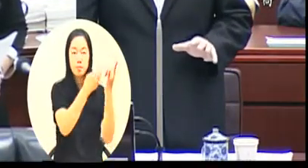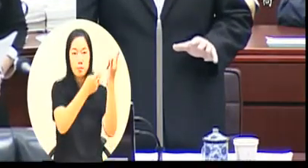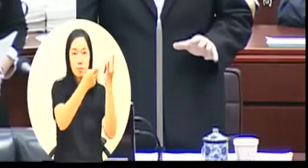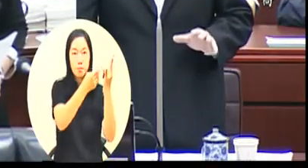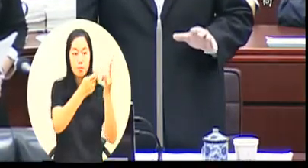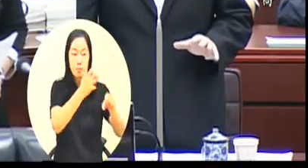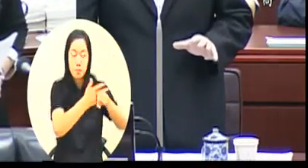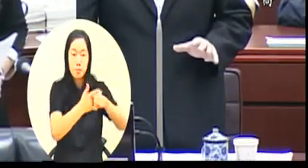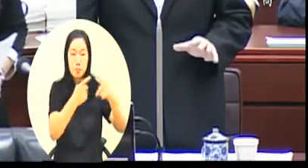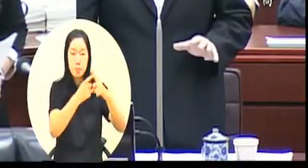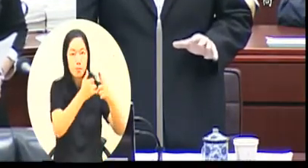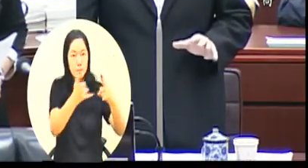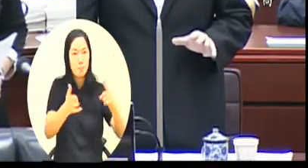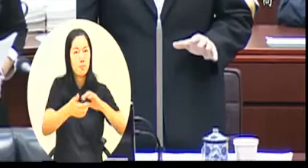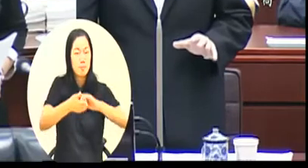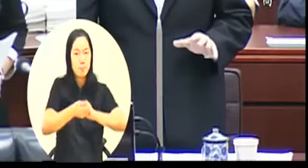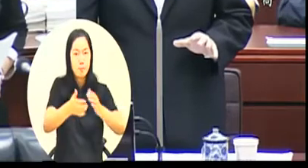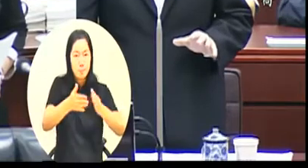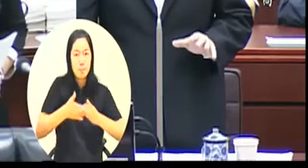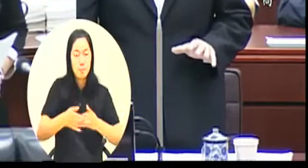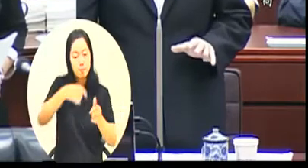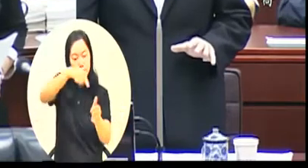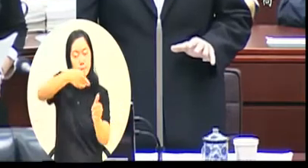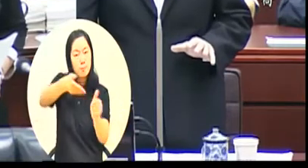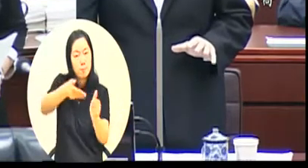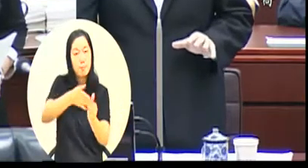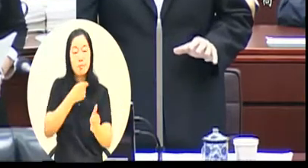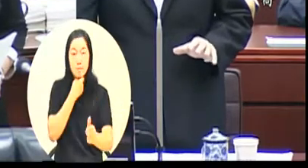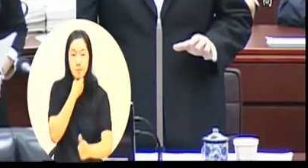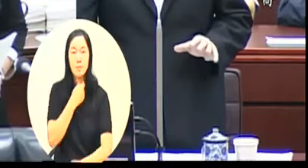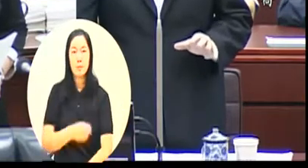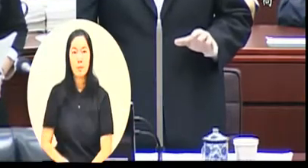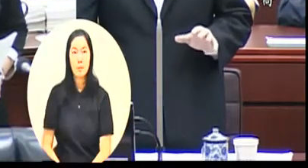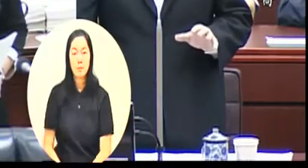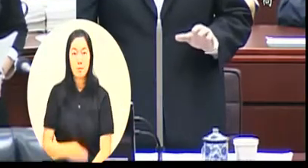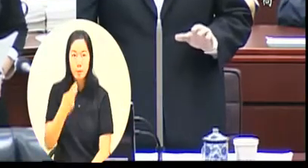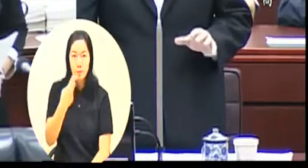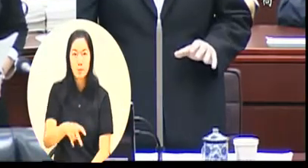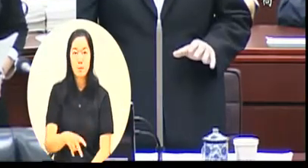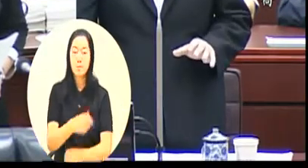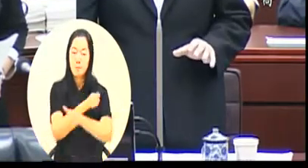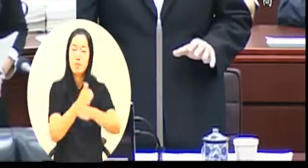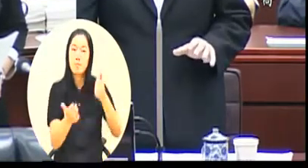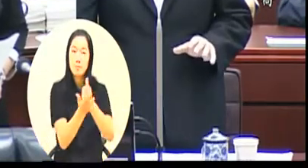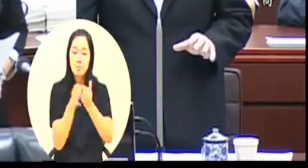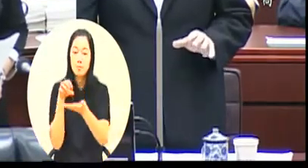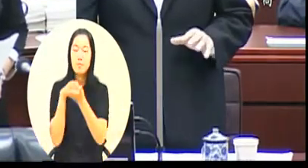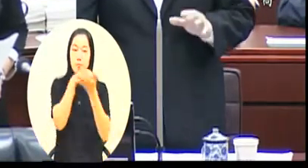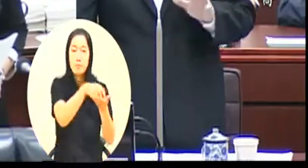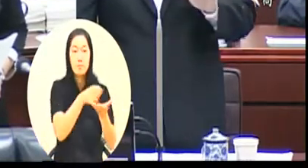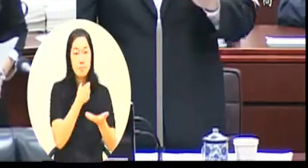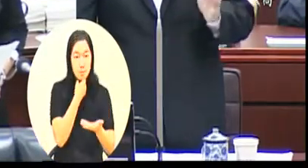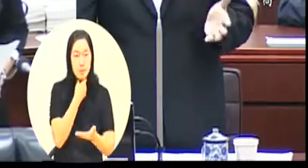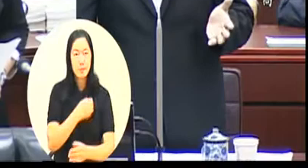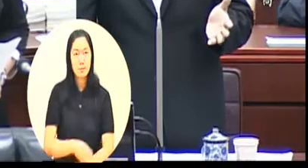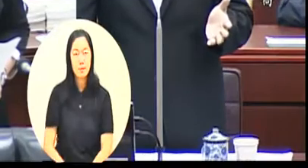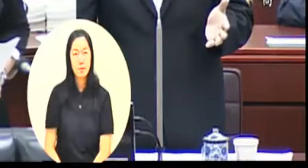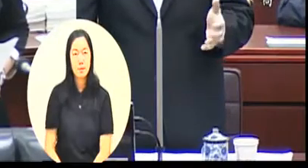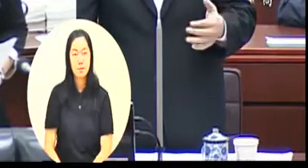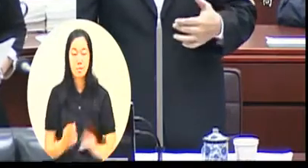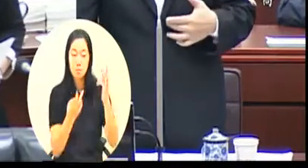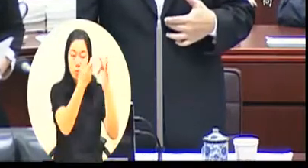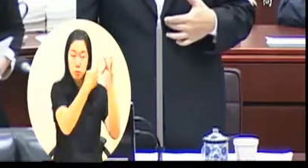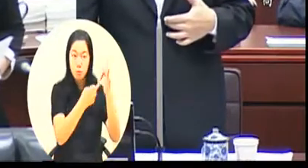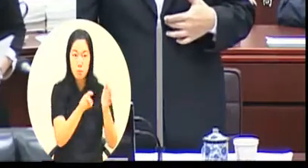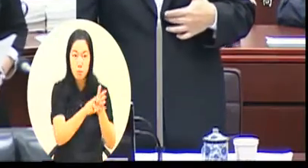术人员一定要接受过我们的教育训练，同时他也要拿到我们的证照。那树木修剪的